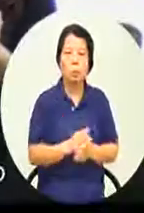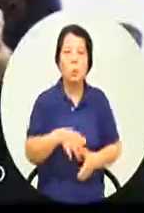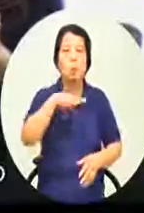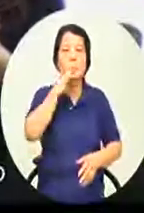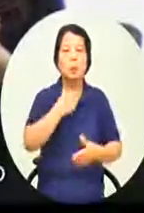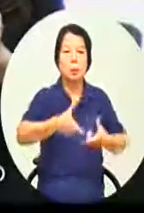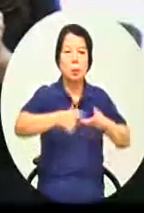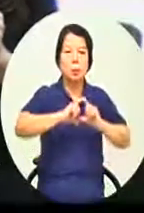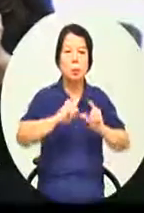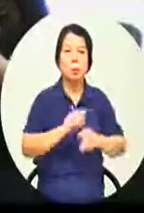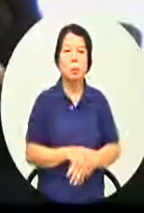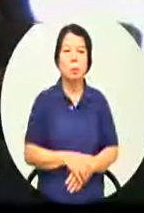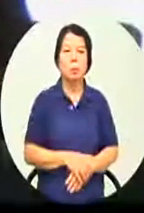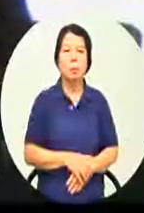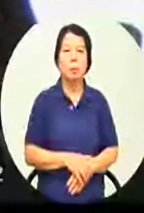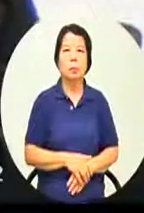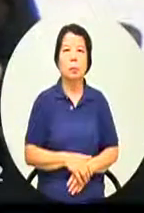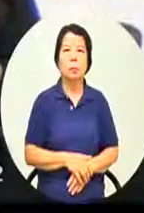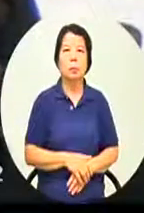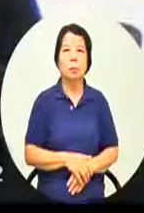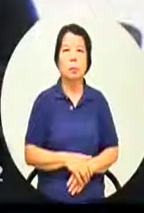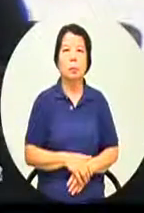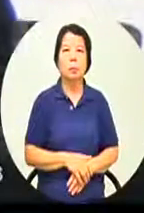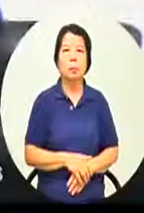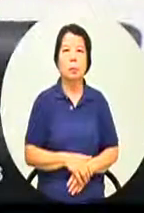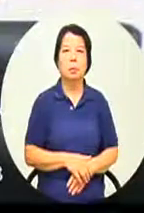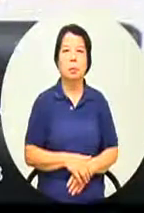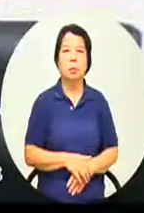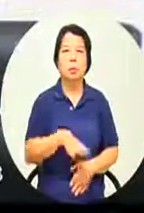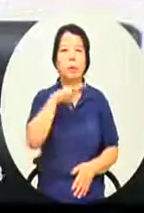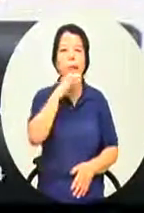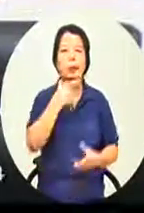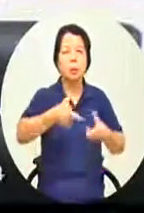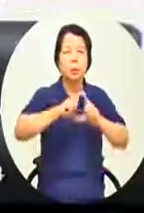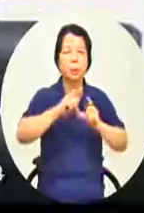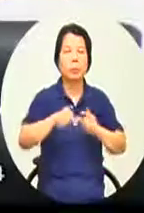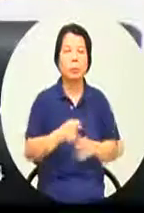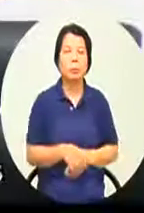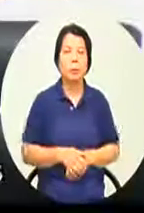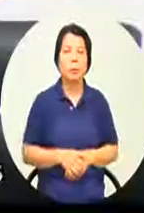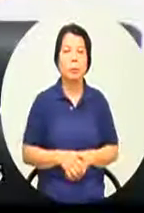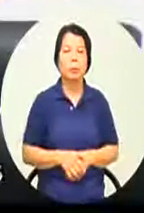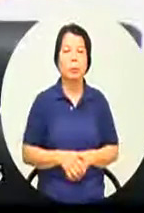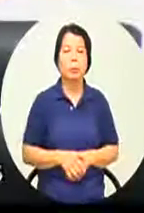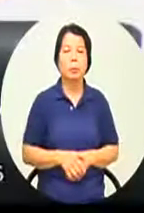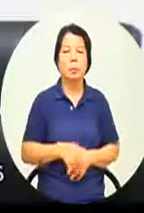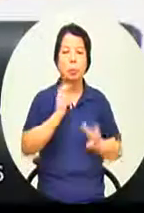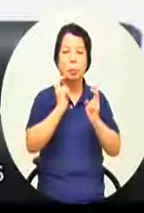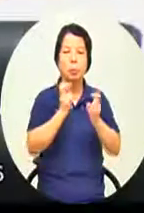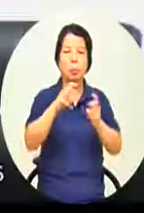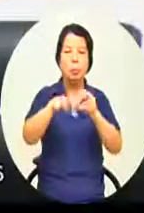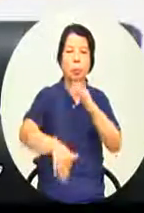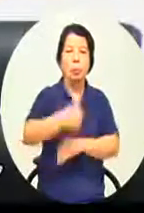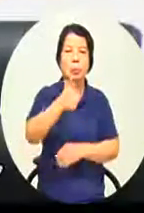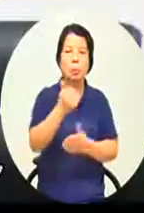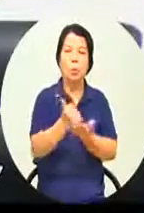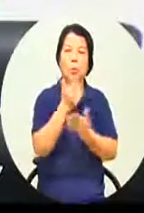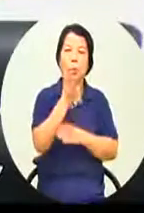回答，我先把我还要问那个捷运局，待会请您回答哈，针对这四个问题，捷运局长本席要请教您，